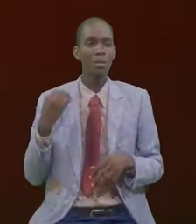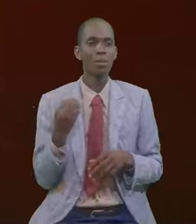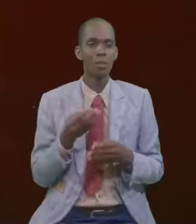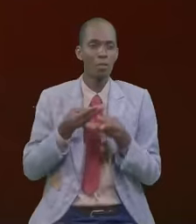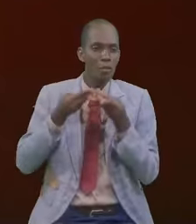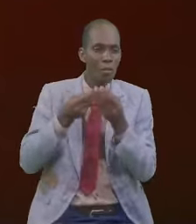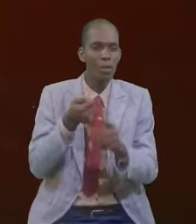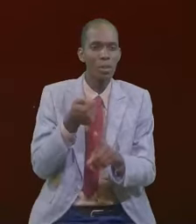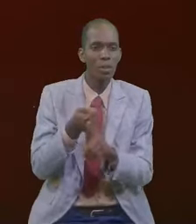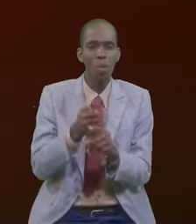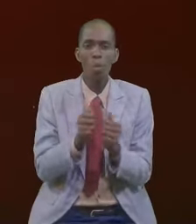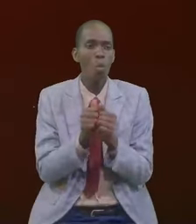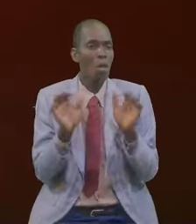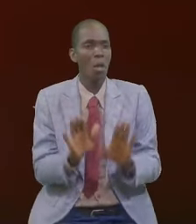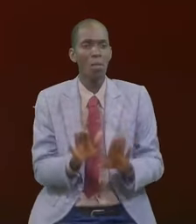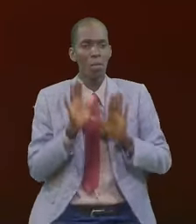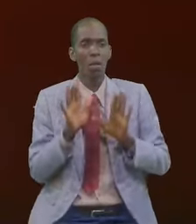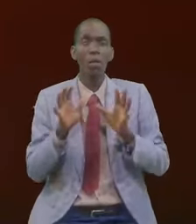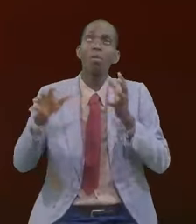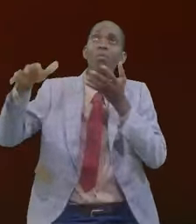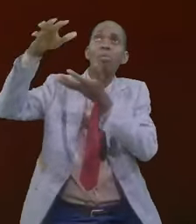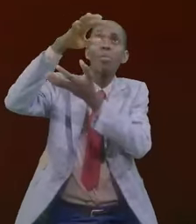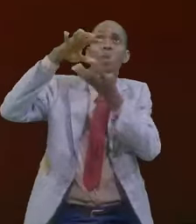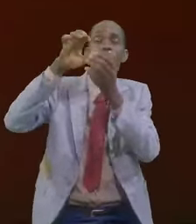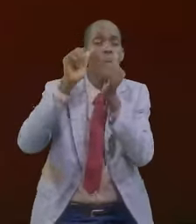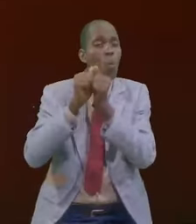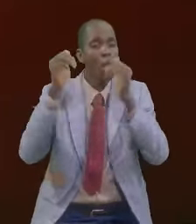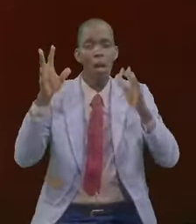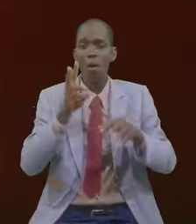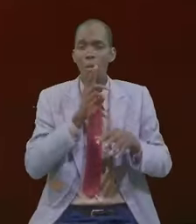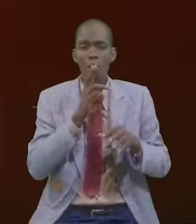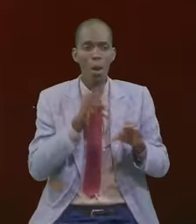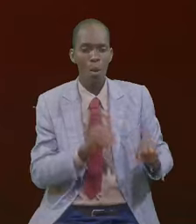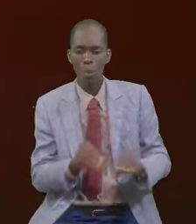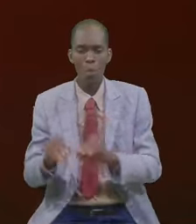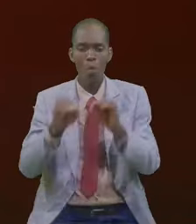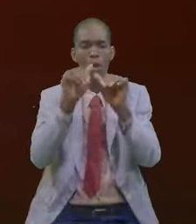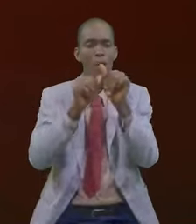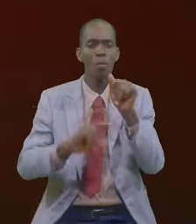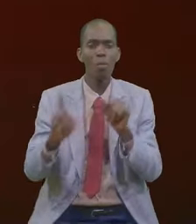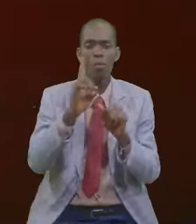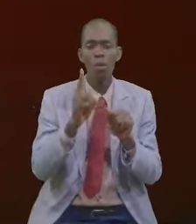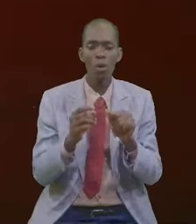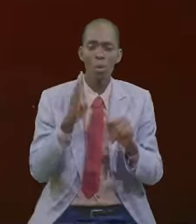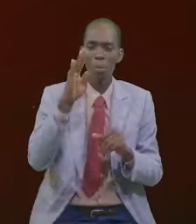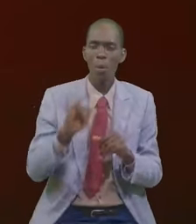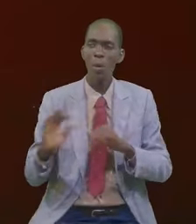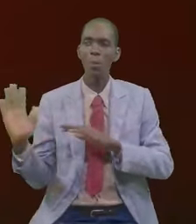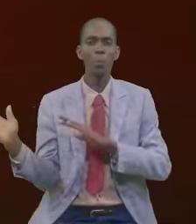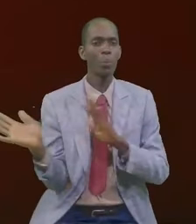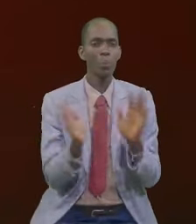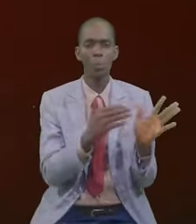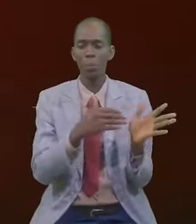repaissant eux-mêmes, ils sont des nuées sans eau, poussés par les vents, des arbres d'automne sans fruits,